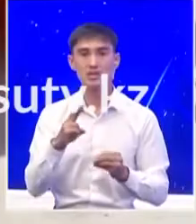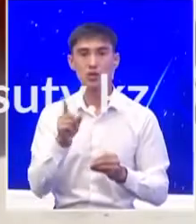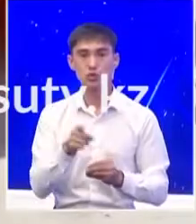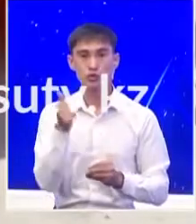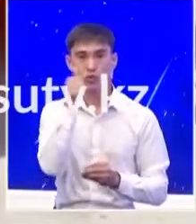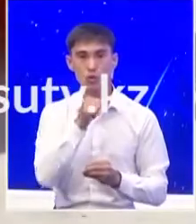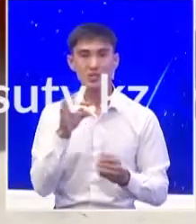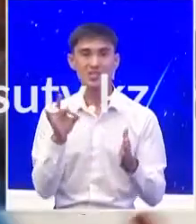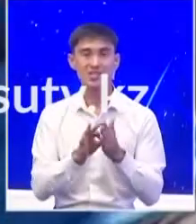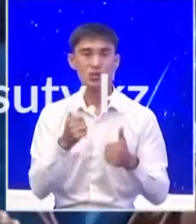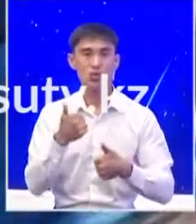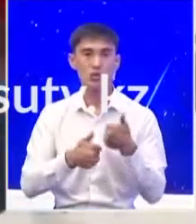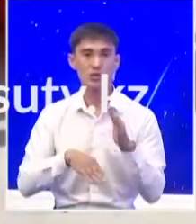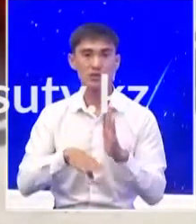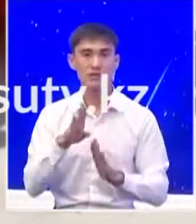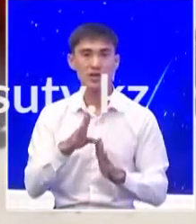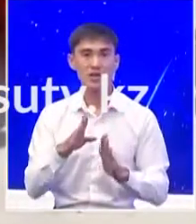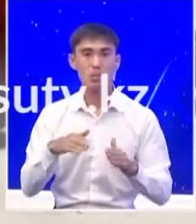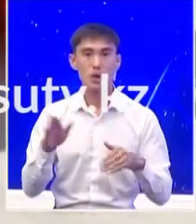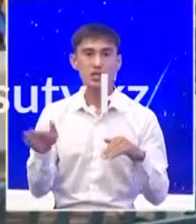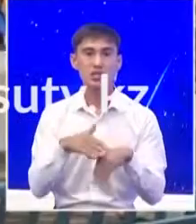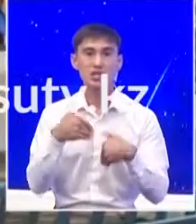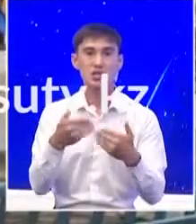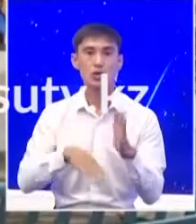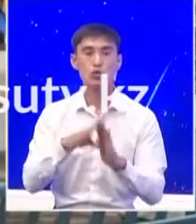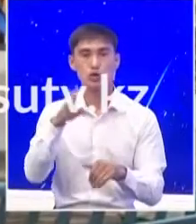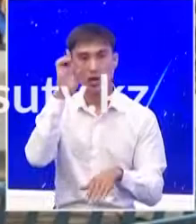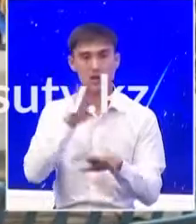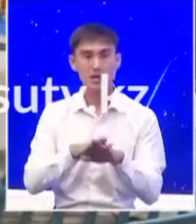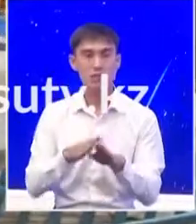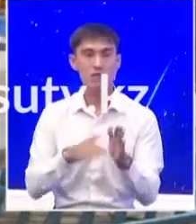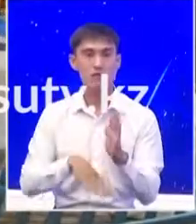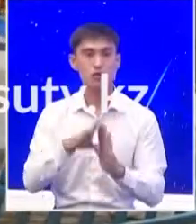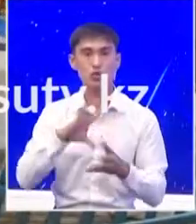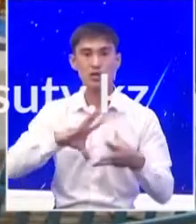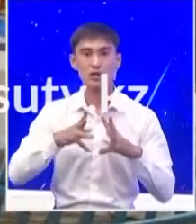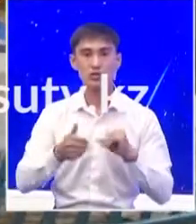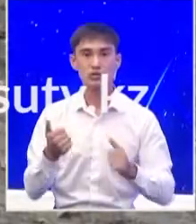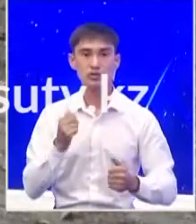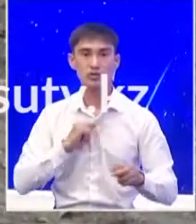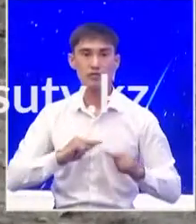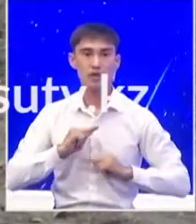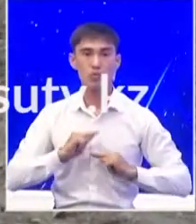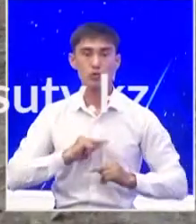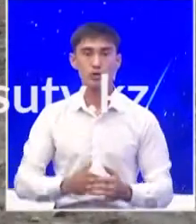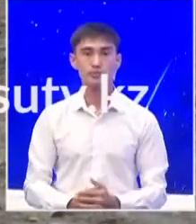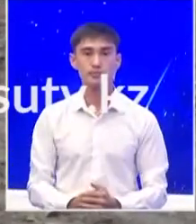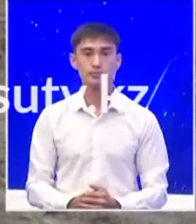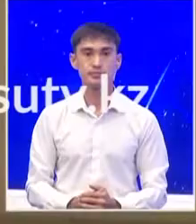конкурса – выявление и поощрение лучших акимов, добившихся высоких результатов в работе.